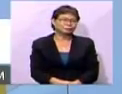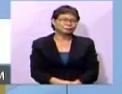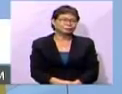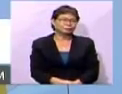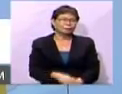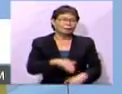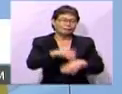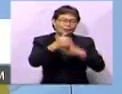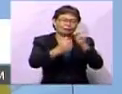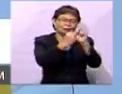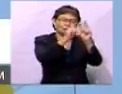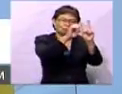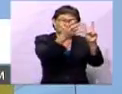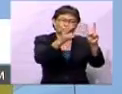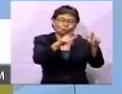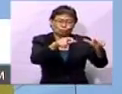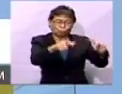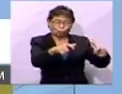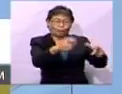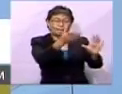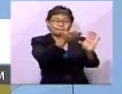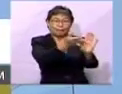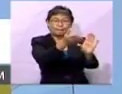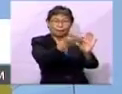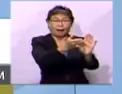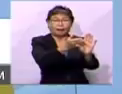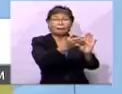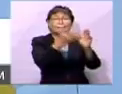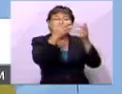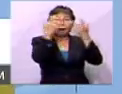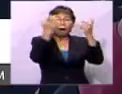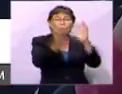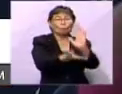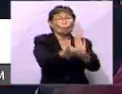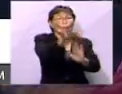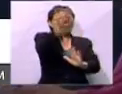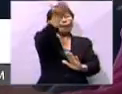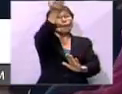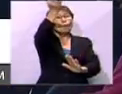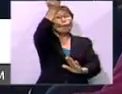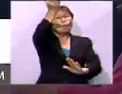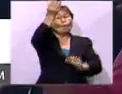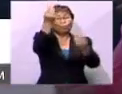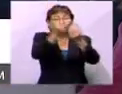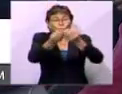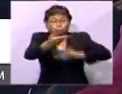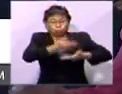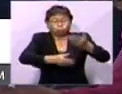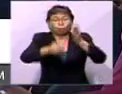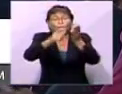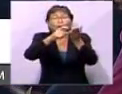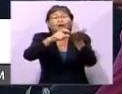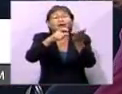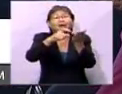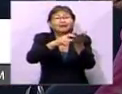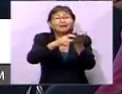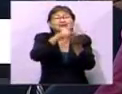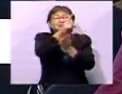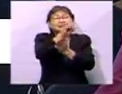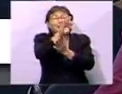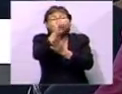Pada tahun 2017, kumpulan perbankan itu menyaksikan peningkatan ketara bilangan transaksi kad debit dengan lebih